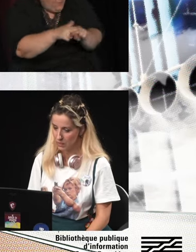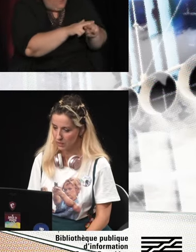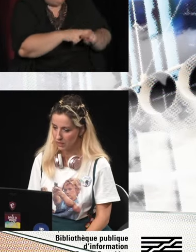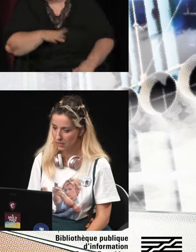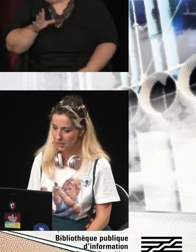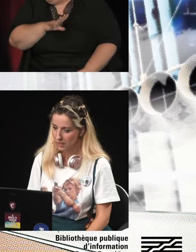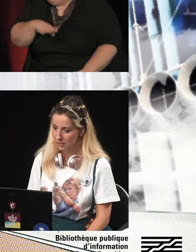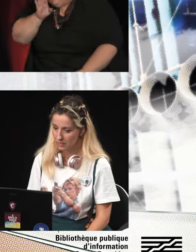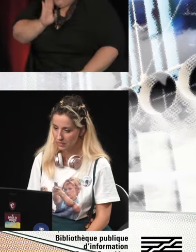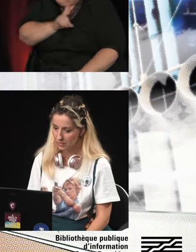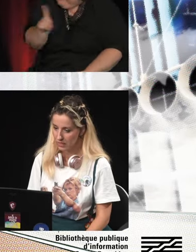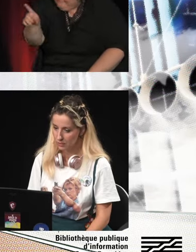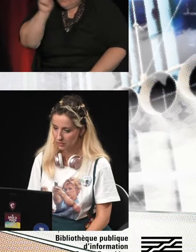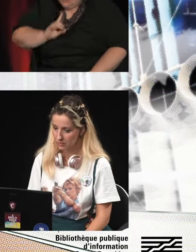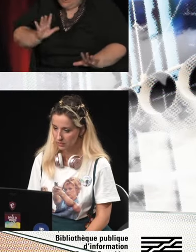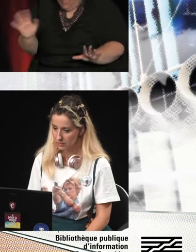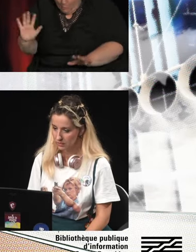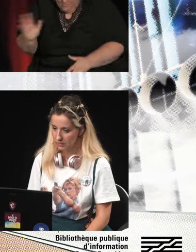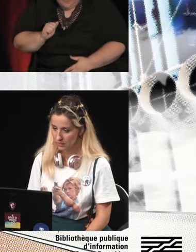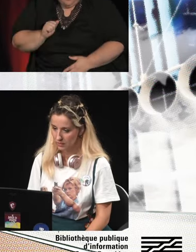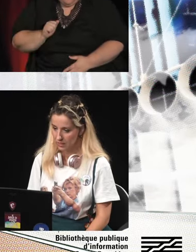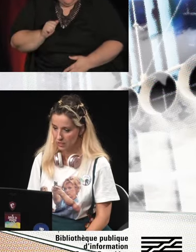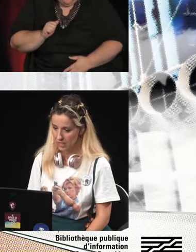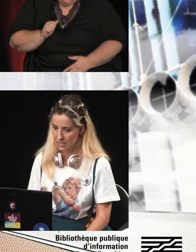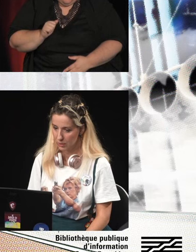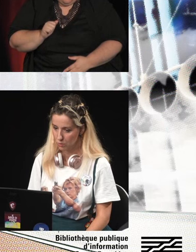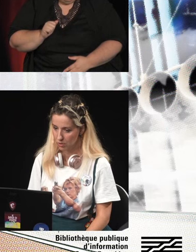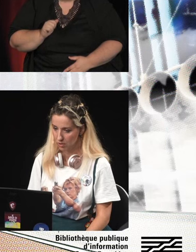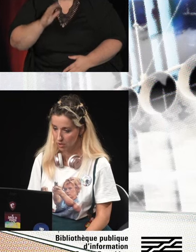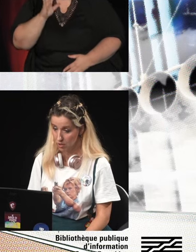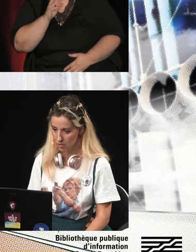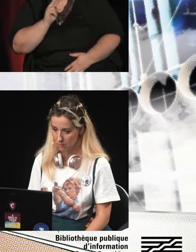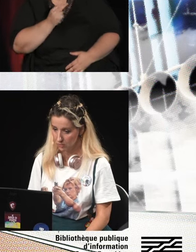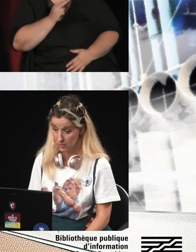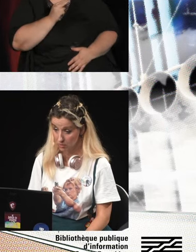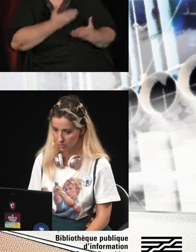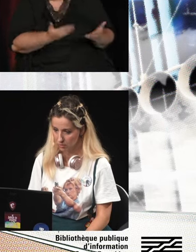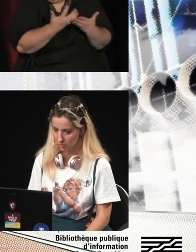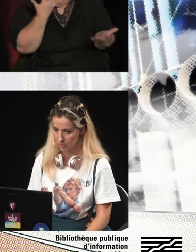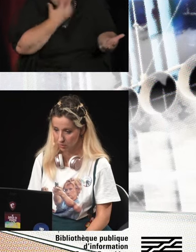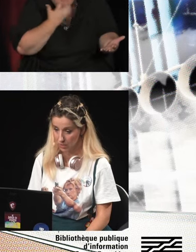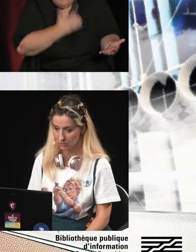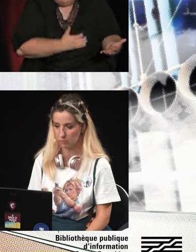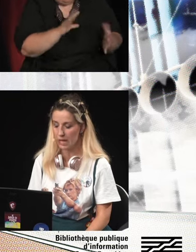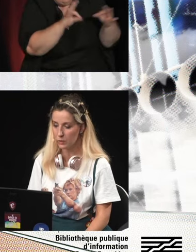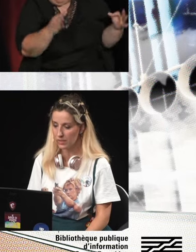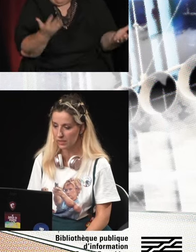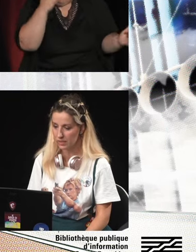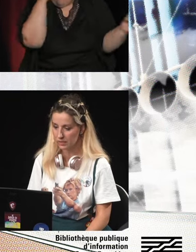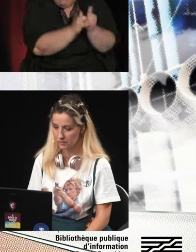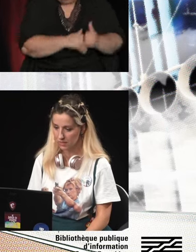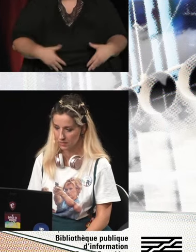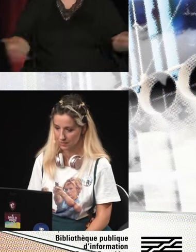il faut me laisser passer maintenant. Allô ? Je réalisais pas du tout l'horreur en fait de cet album où donc il y a. Bah